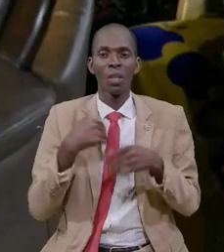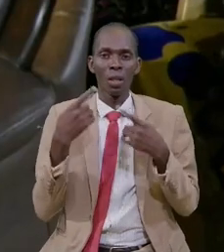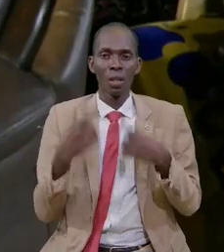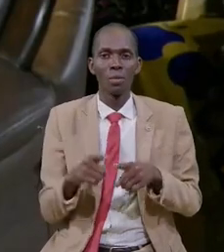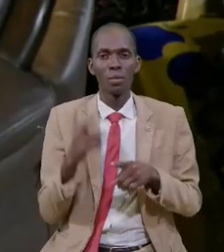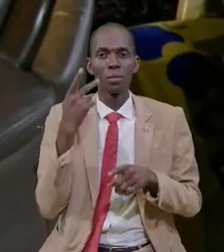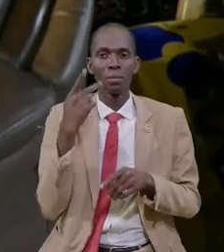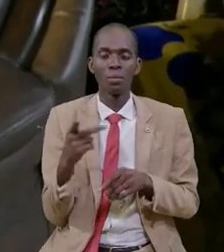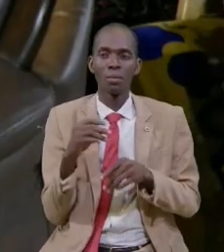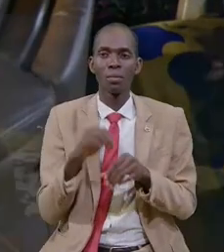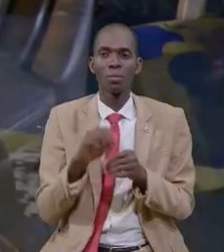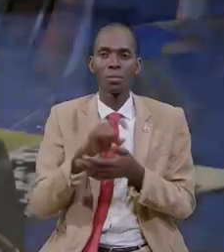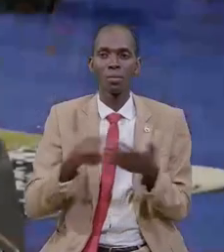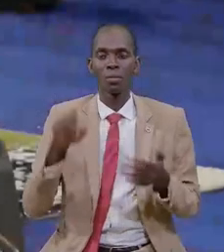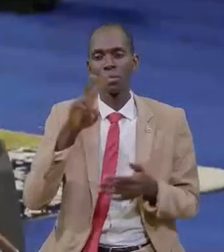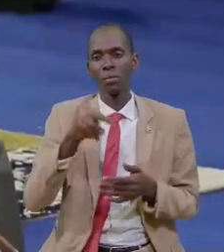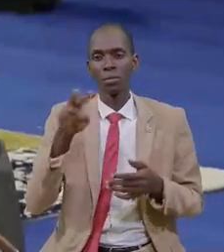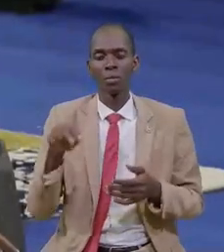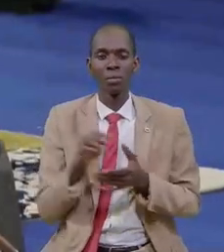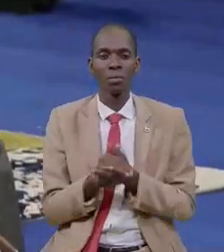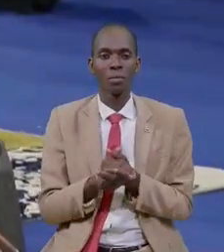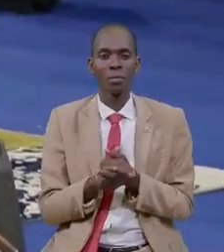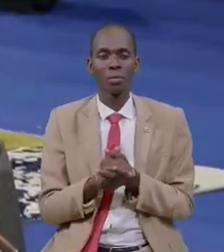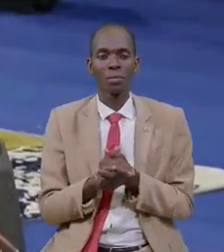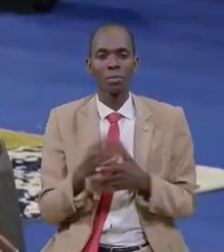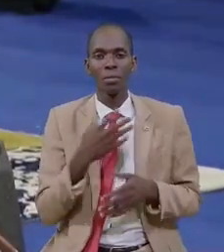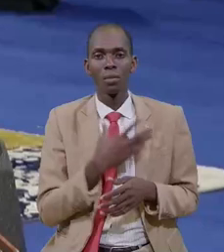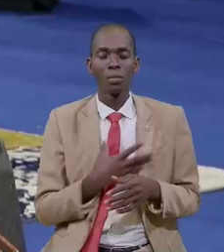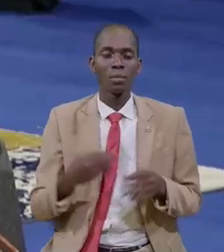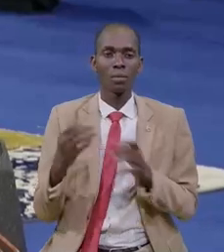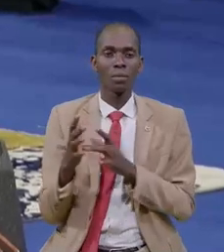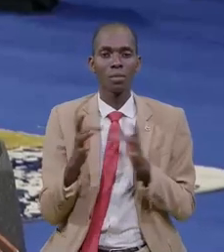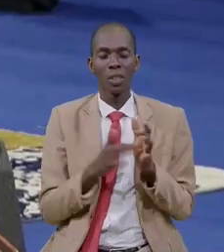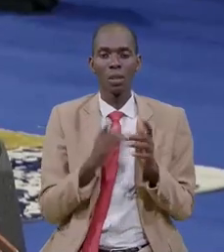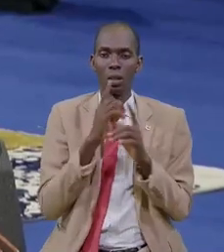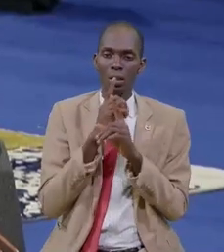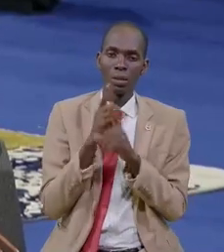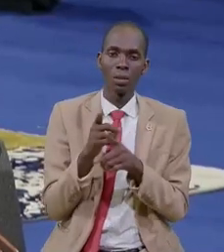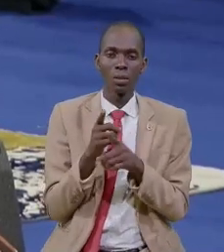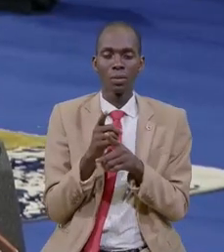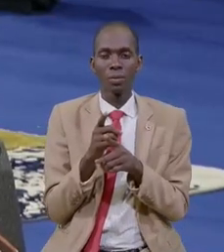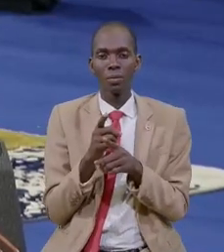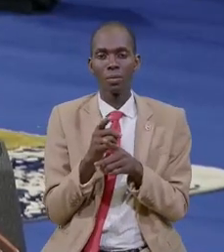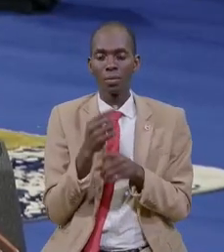tu... C'est ce que nous voyons ce soir. Verset 22. Jésus prit la parole et leur dit,